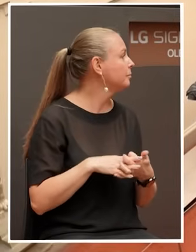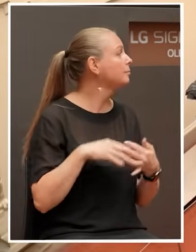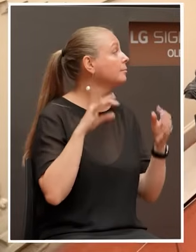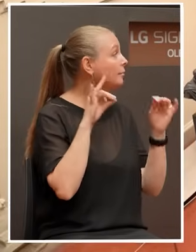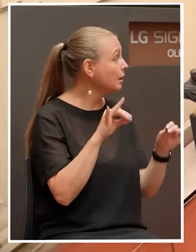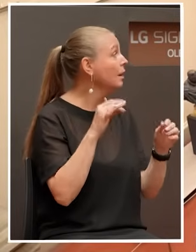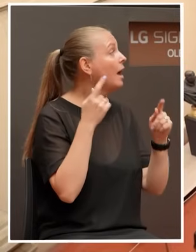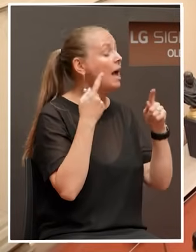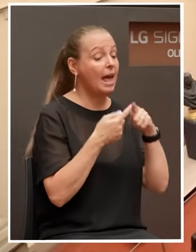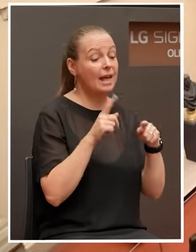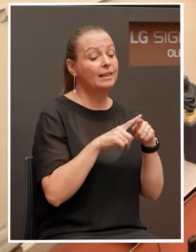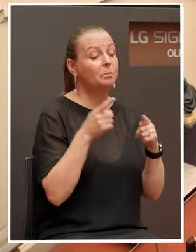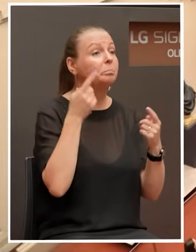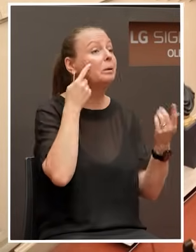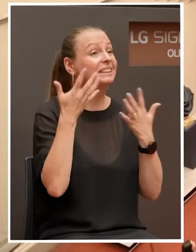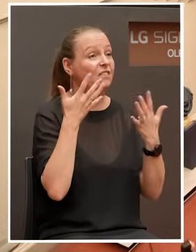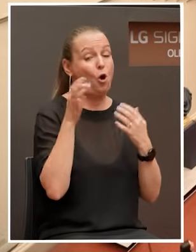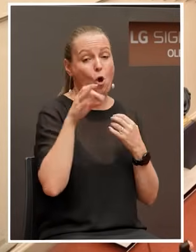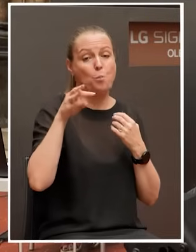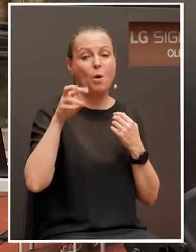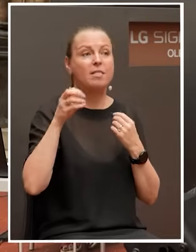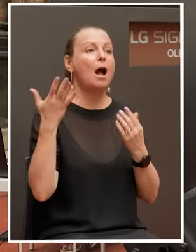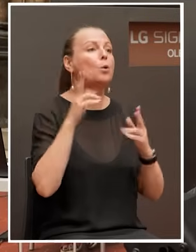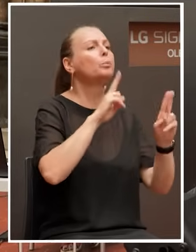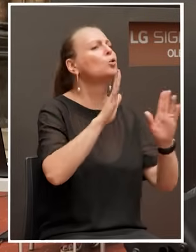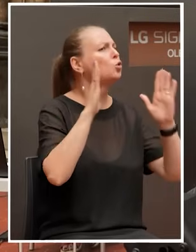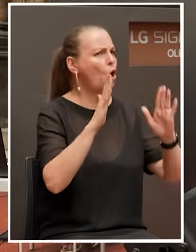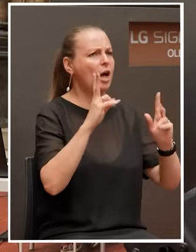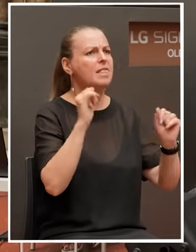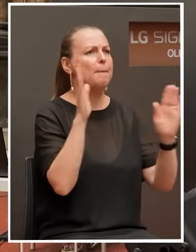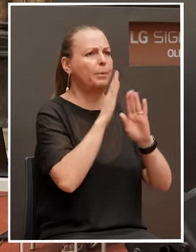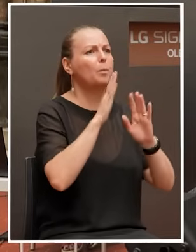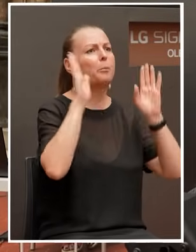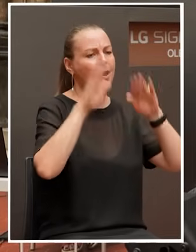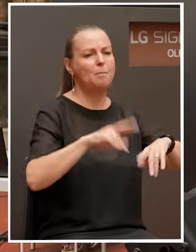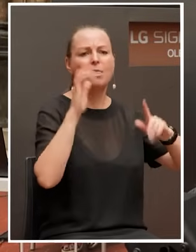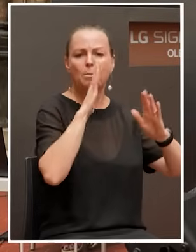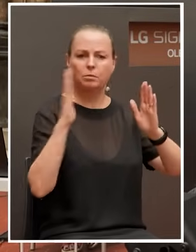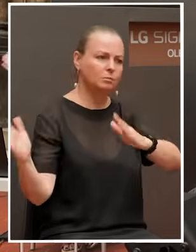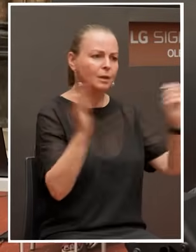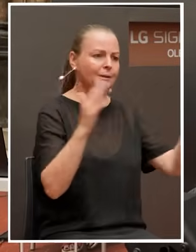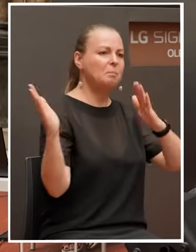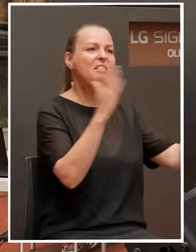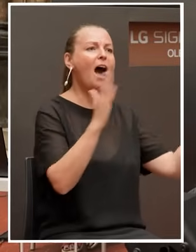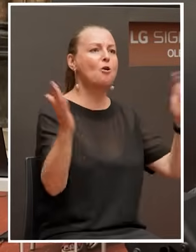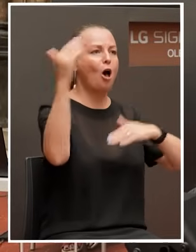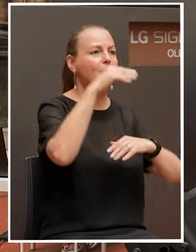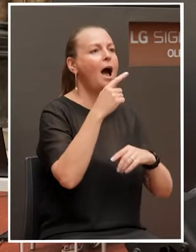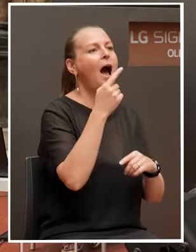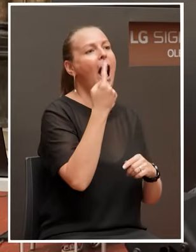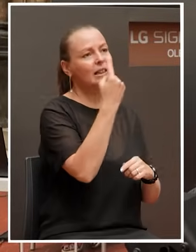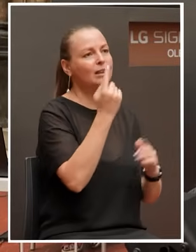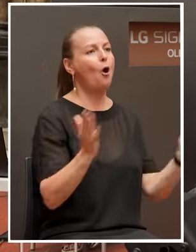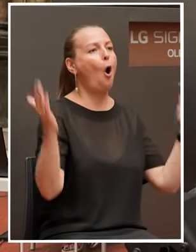И вот это представление о Моне, который пишет только на природе и меняет холсты со скоростью там 1 в 30